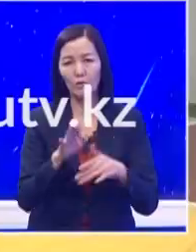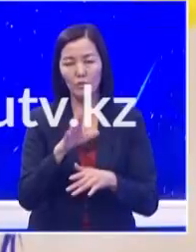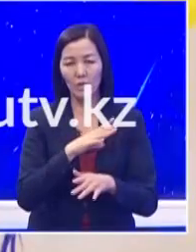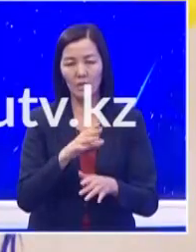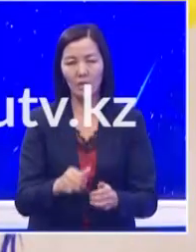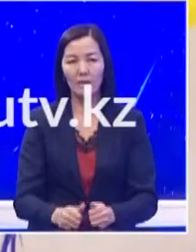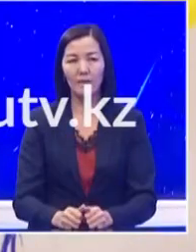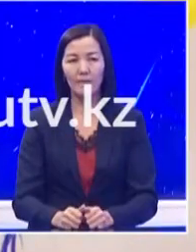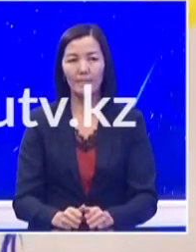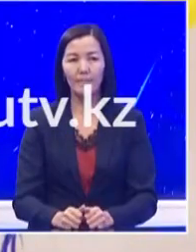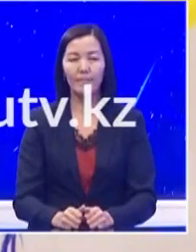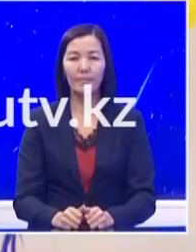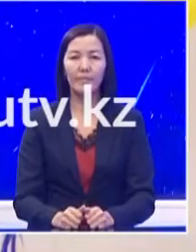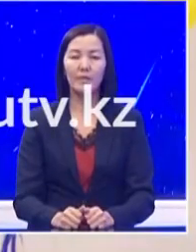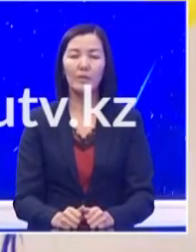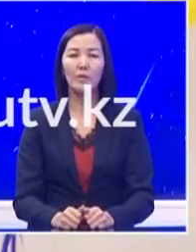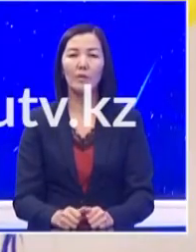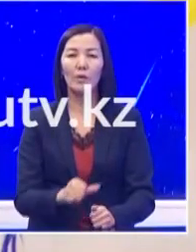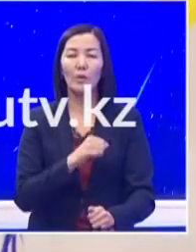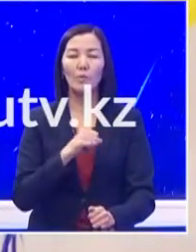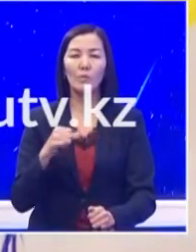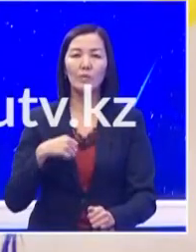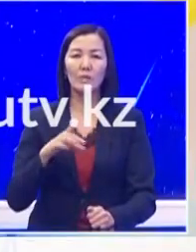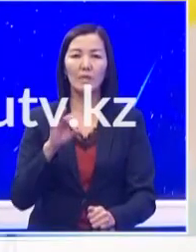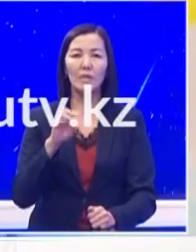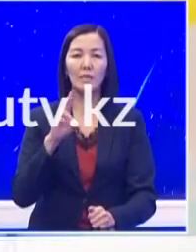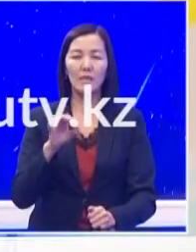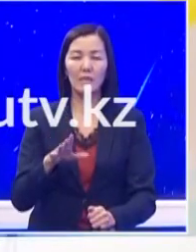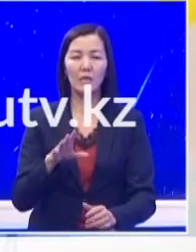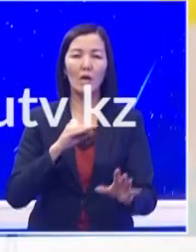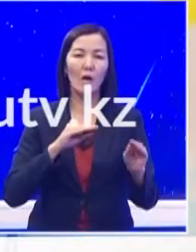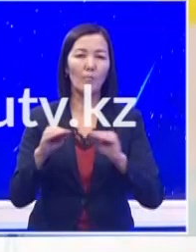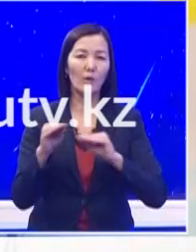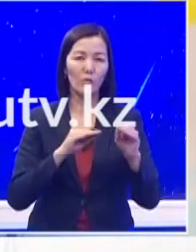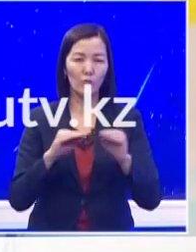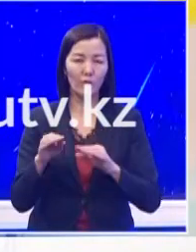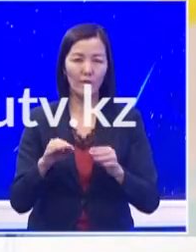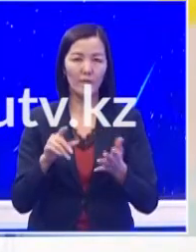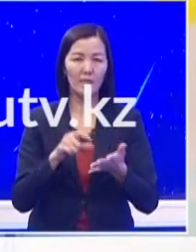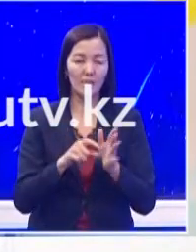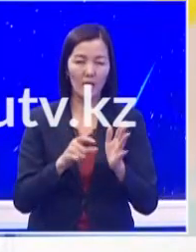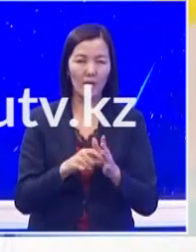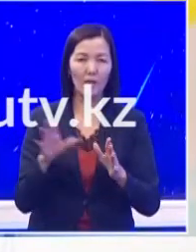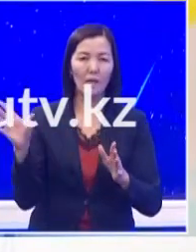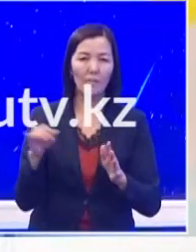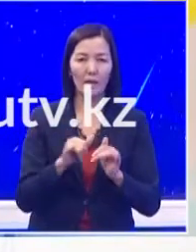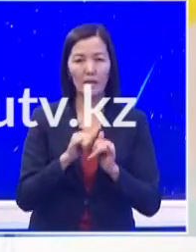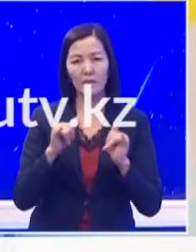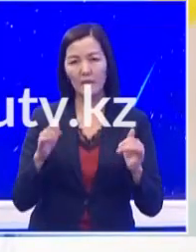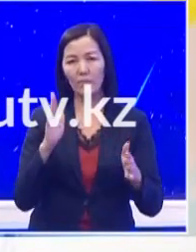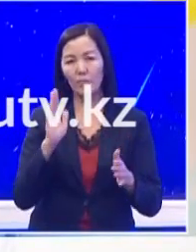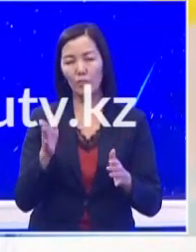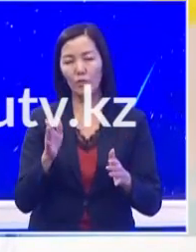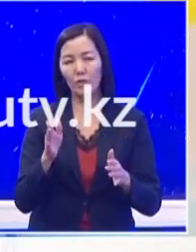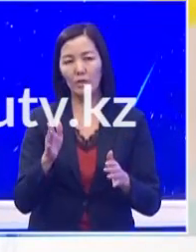берді. Өздерінің рингісі бар, өзінің жаңағы бүкіл құрал жабдықтары бар. Соны ары қаратай әлі дамытамыз. Бұл залға